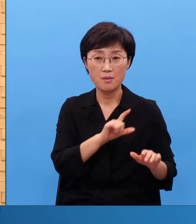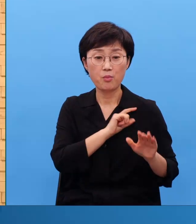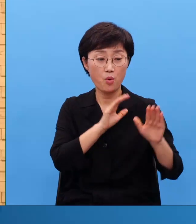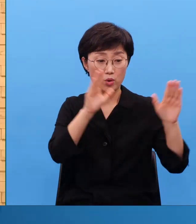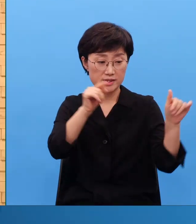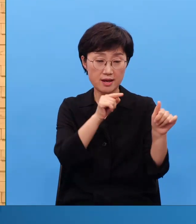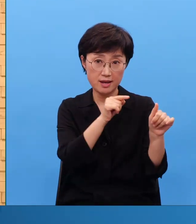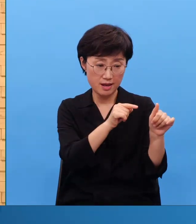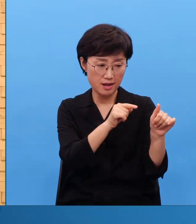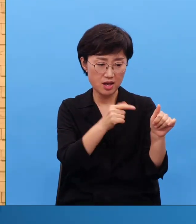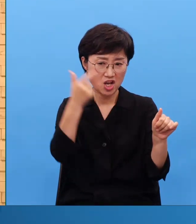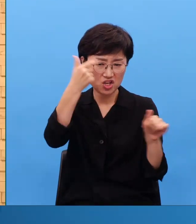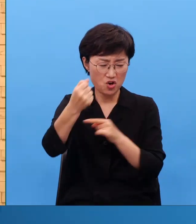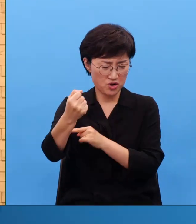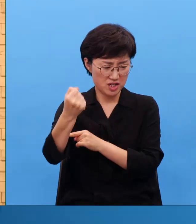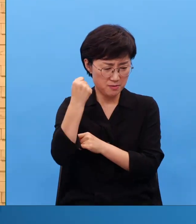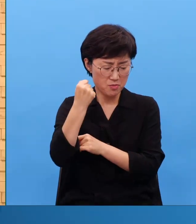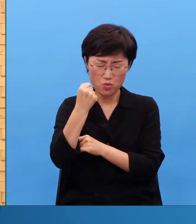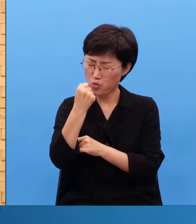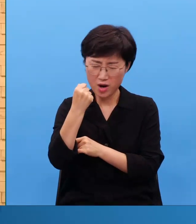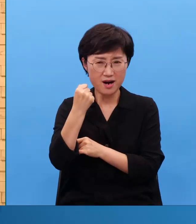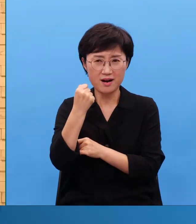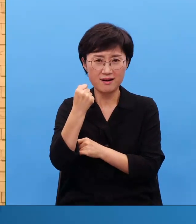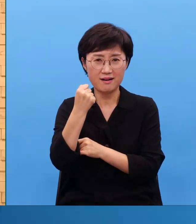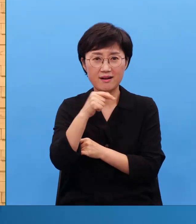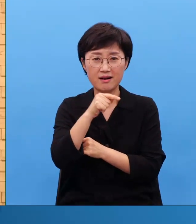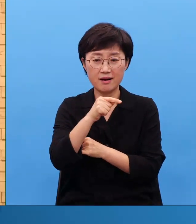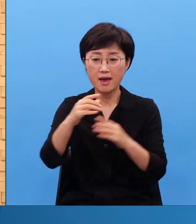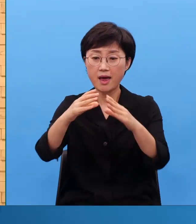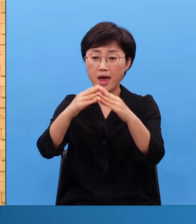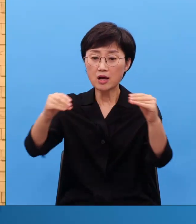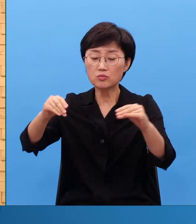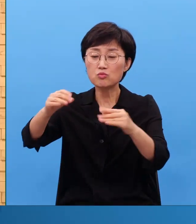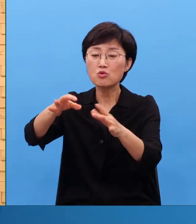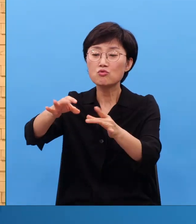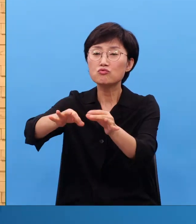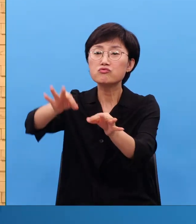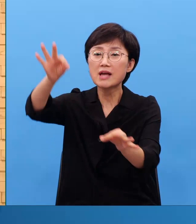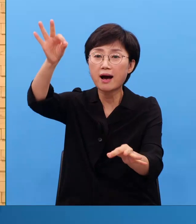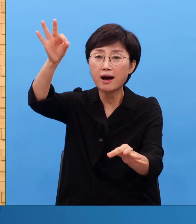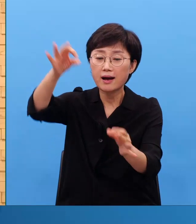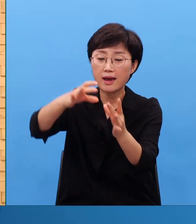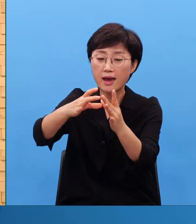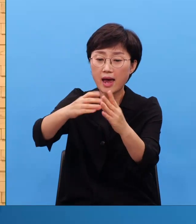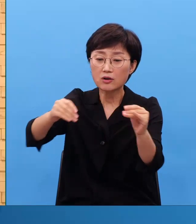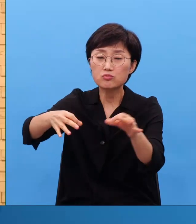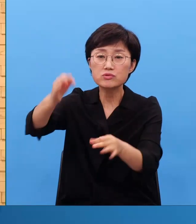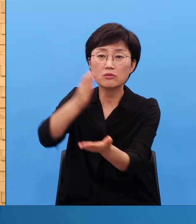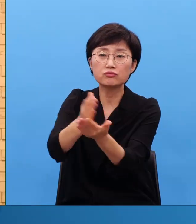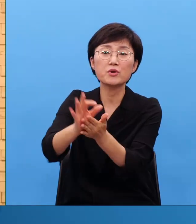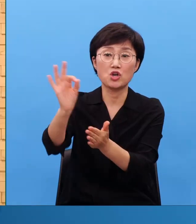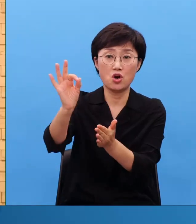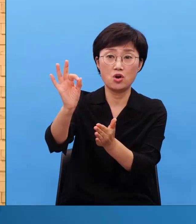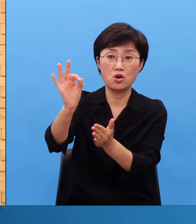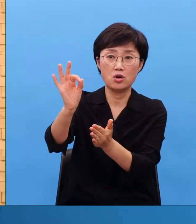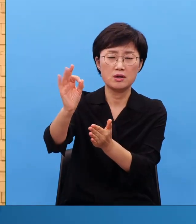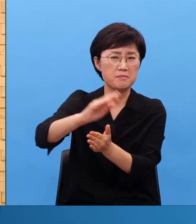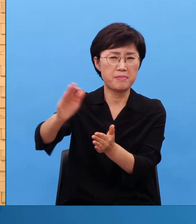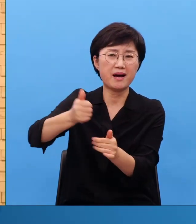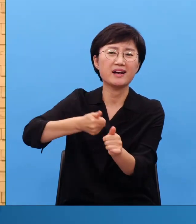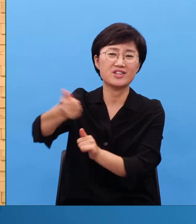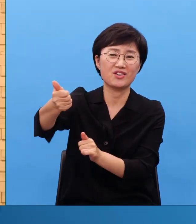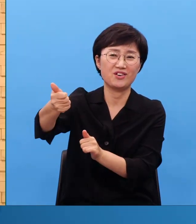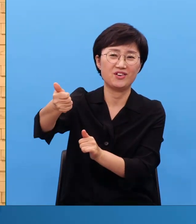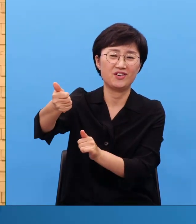모세에게요. 이 영적 능력 가지고 애굽의 우상 10개하고 싸워 이겼어요. And with that spiritual power, Moses fought against the